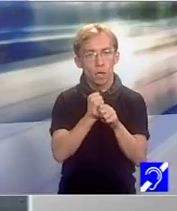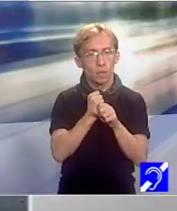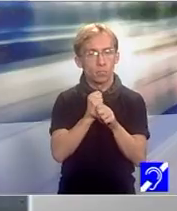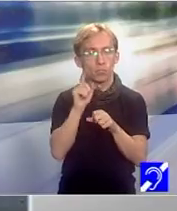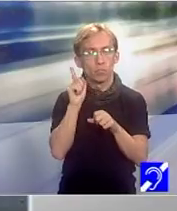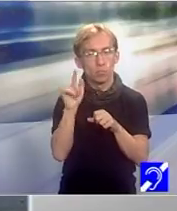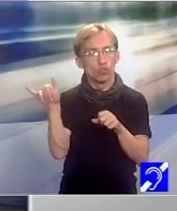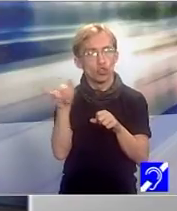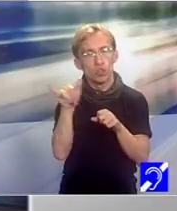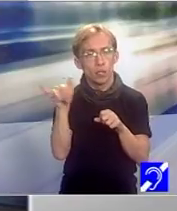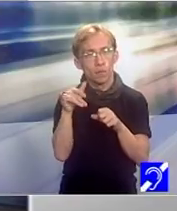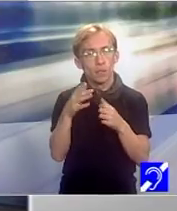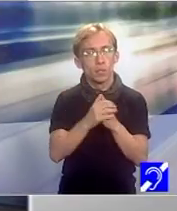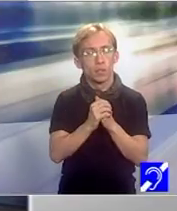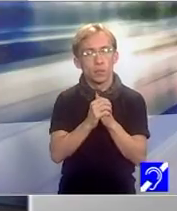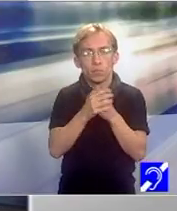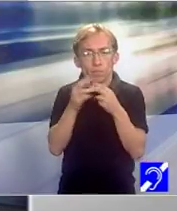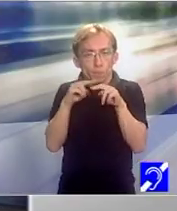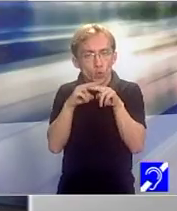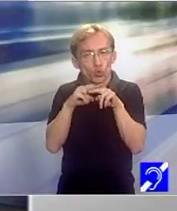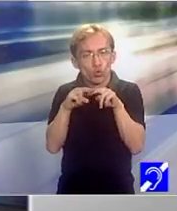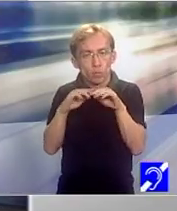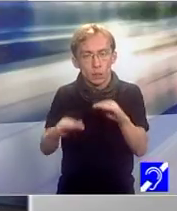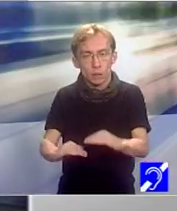un curs care să-ți spună efectiv cum să-ți crești copilul.